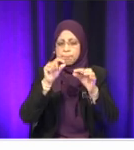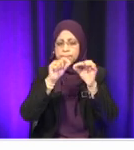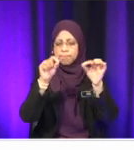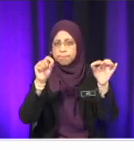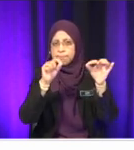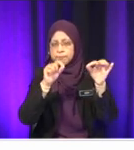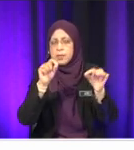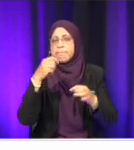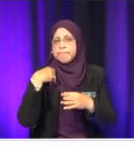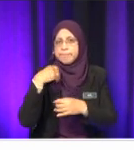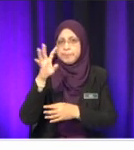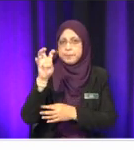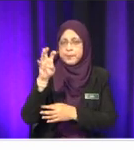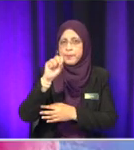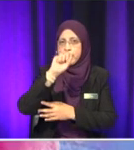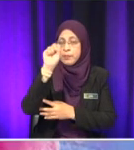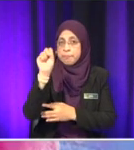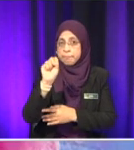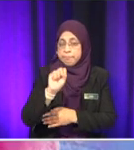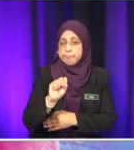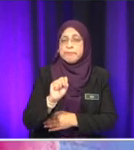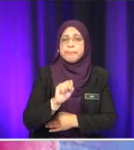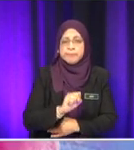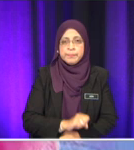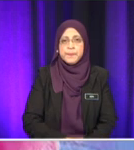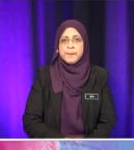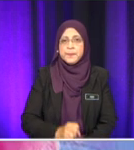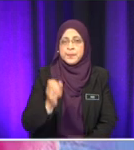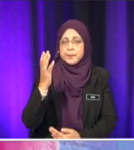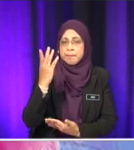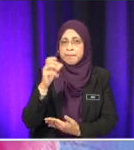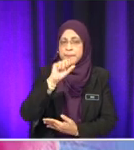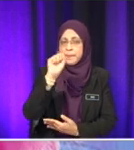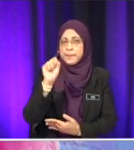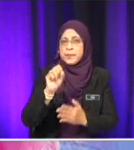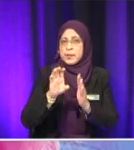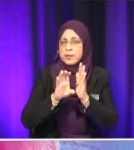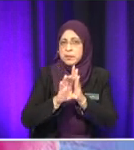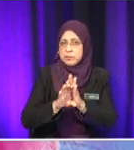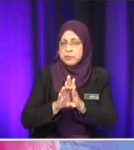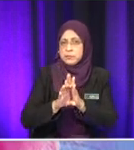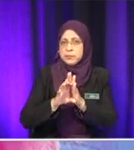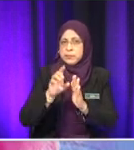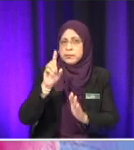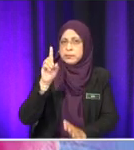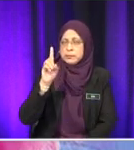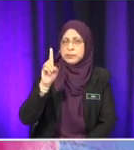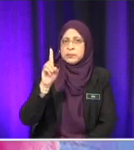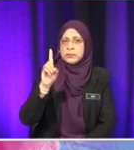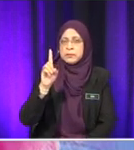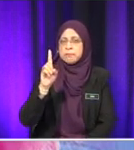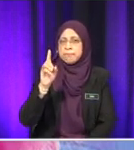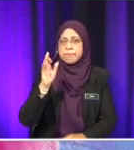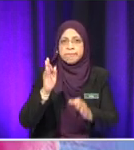lain oke oke saya teruskan Oke untuk soal dan contoh 1 Oke jika